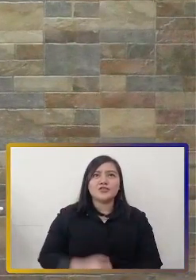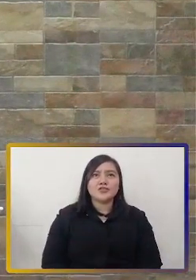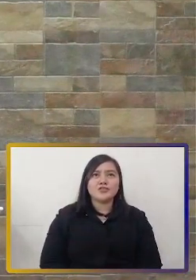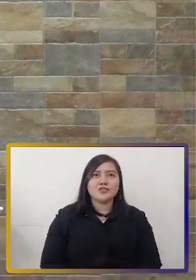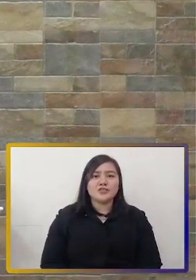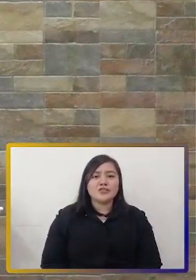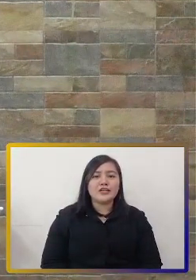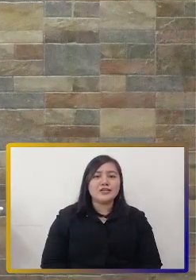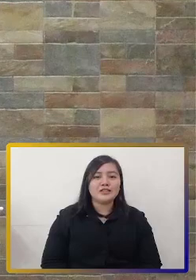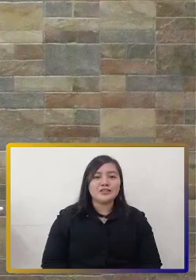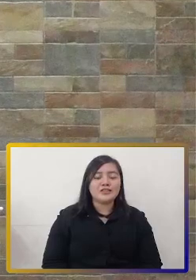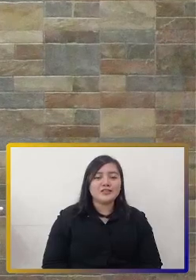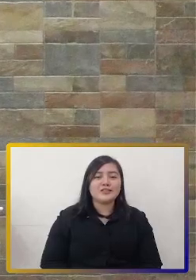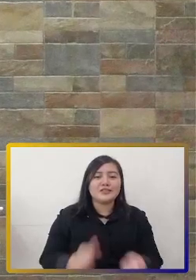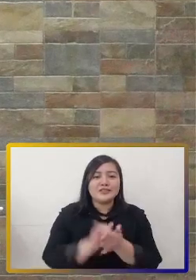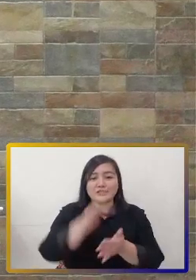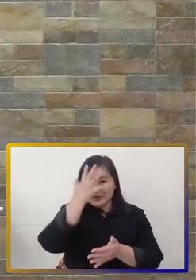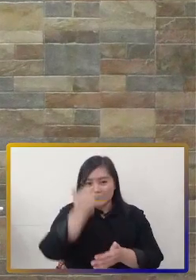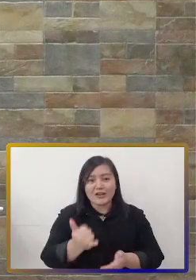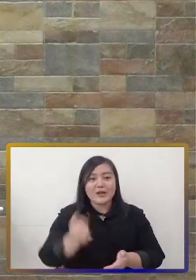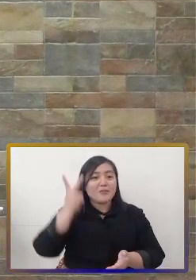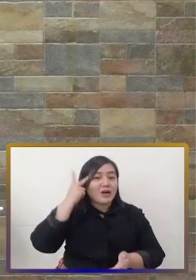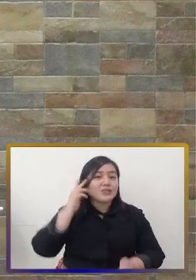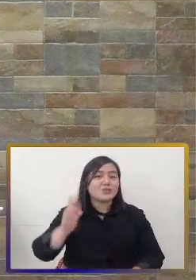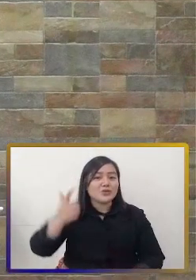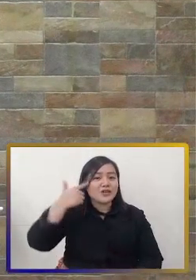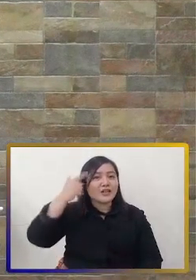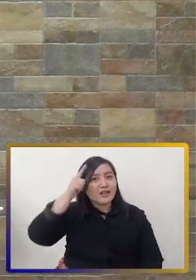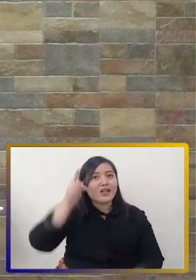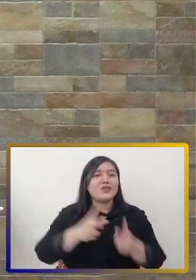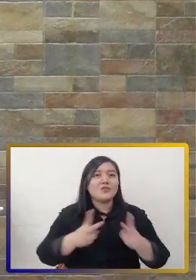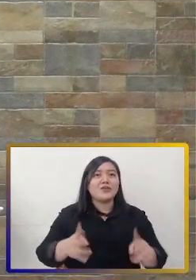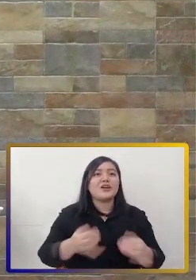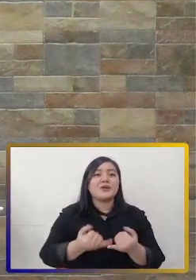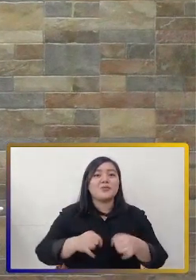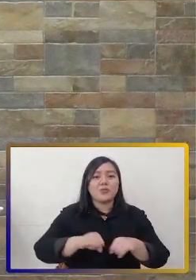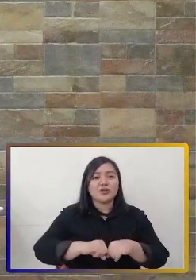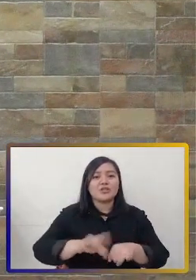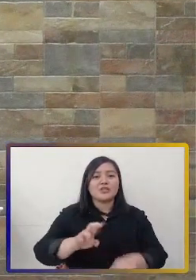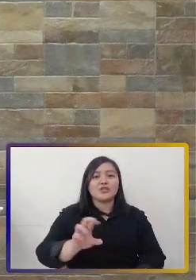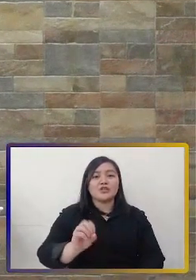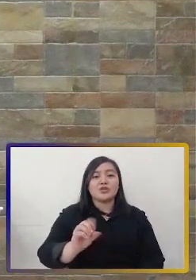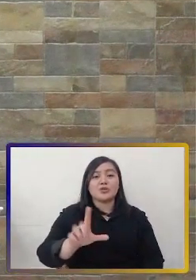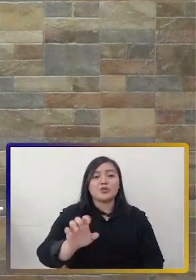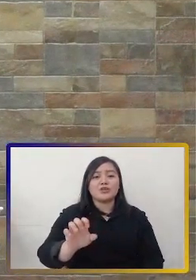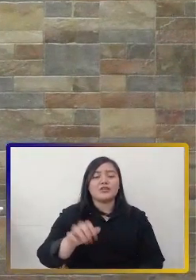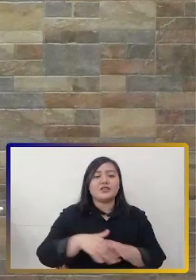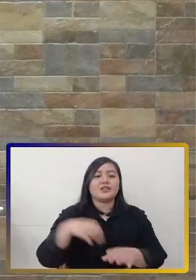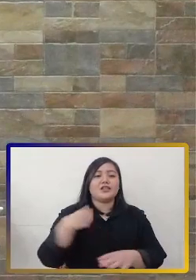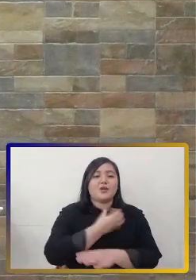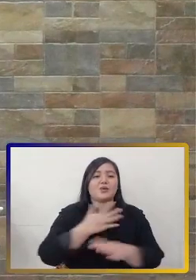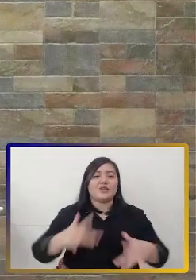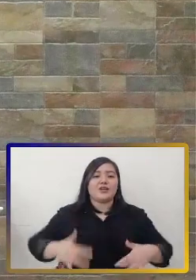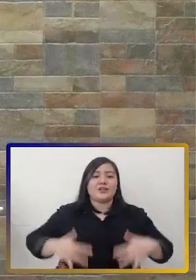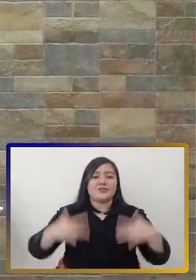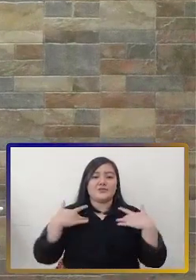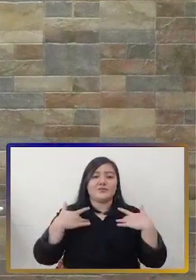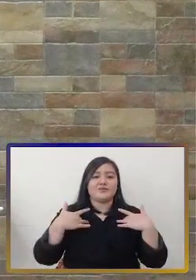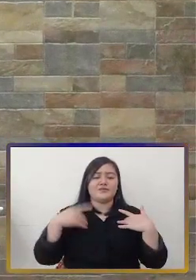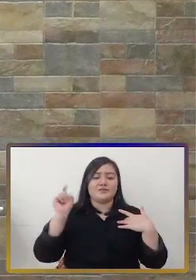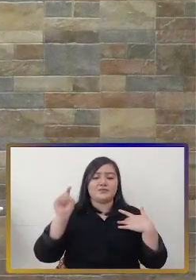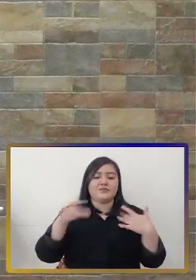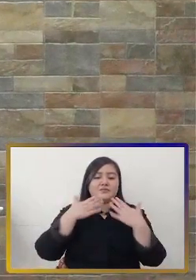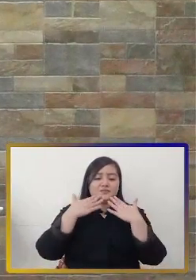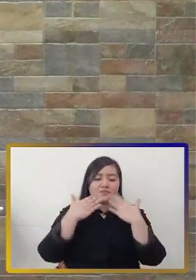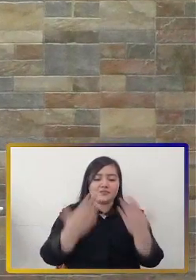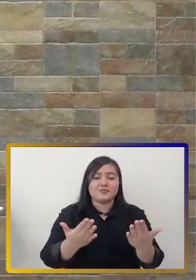ang papel ng pastor po natin. You see, yan yung dapat nating pagpasalamatan. Yan yung hindi po nakikita. I mean, I'm not trying